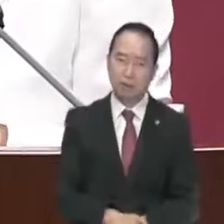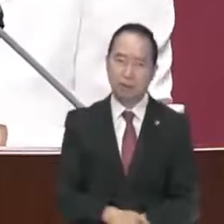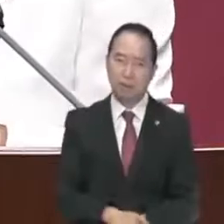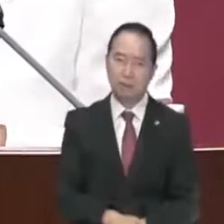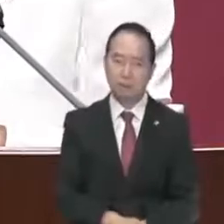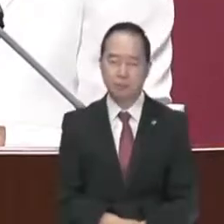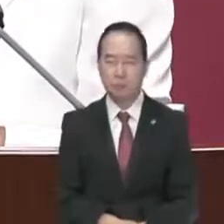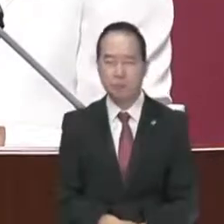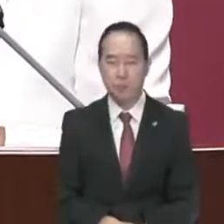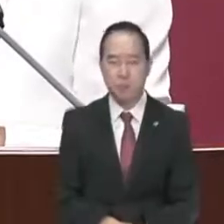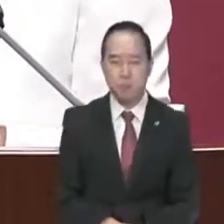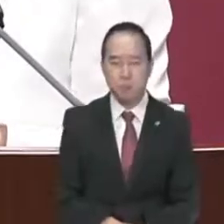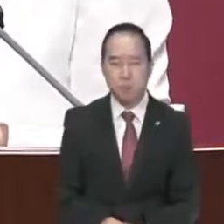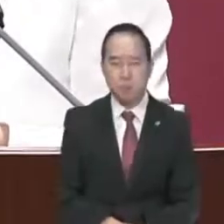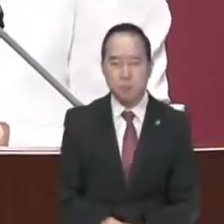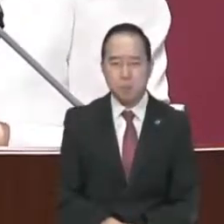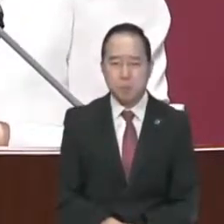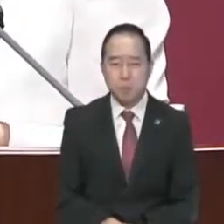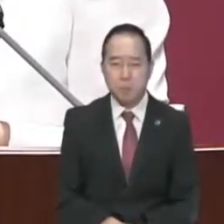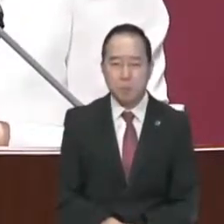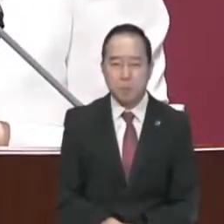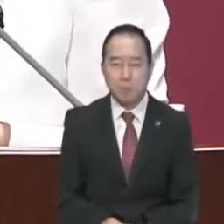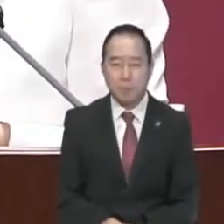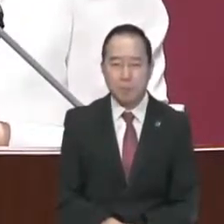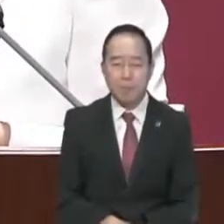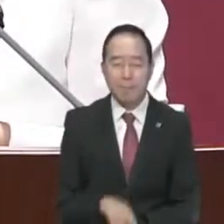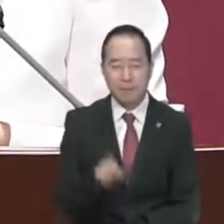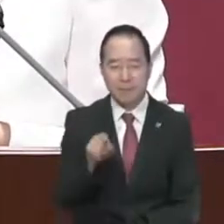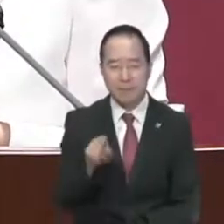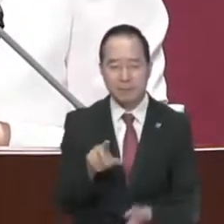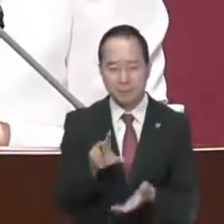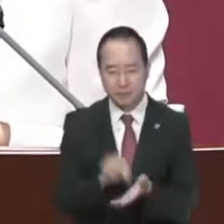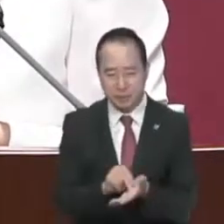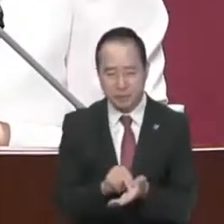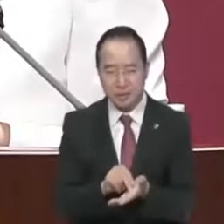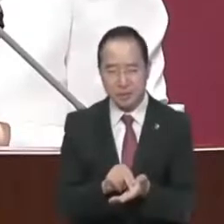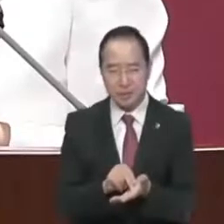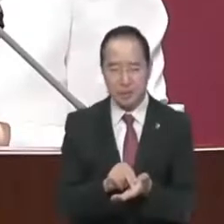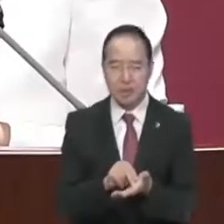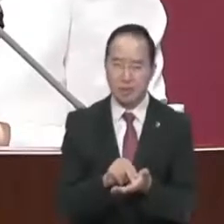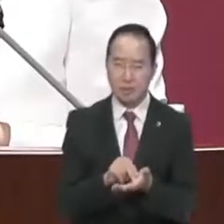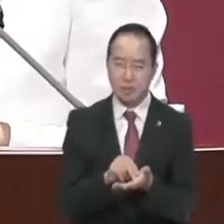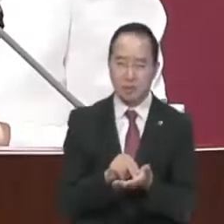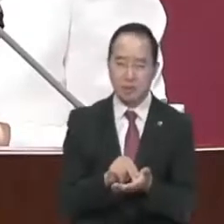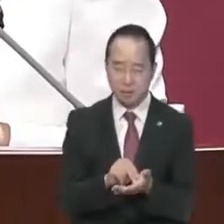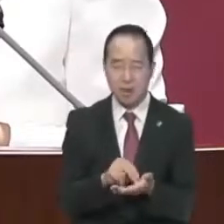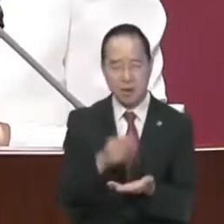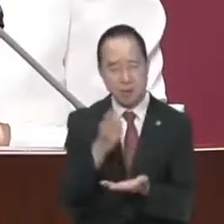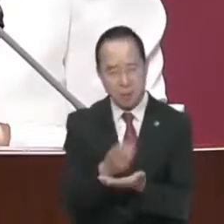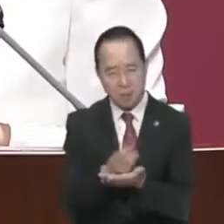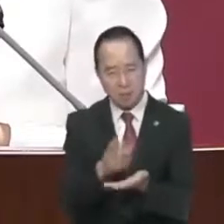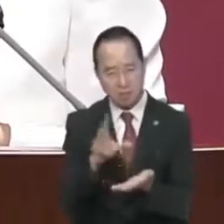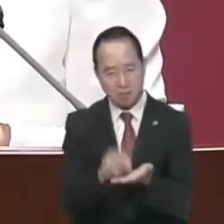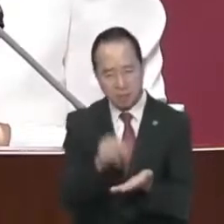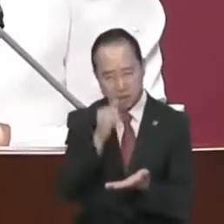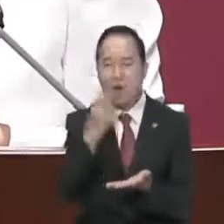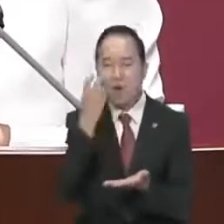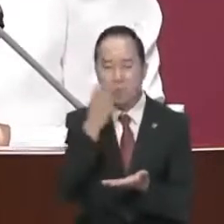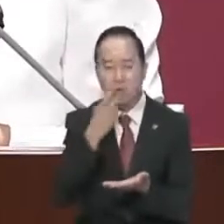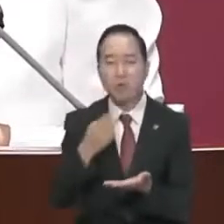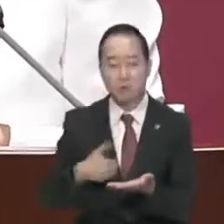그거야 개인이든 공공기관이든 법률적인 검토를 해야죠. 그거야. 네, 근데 원래는